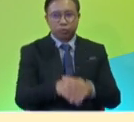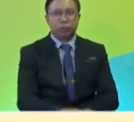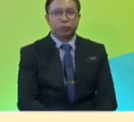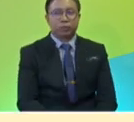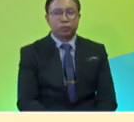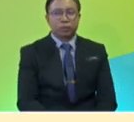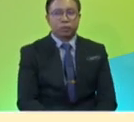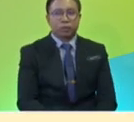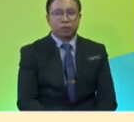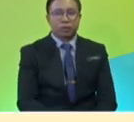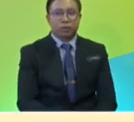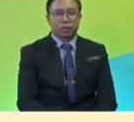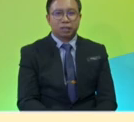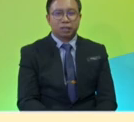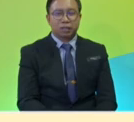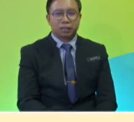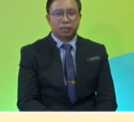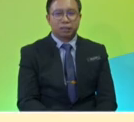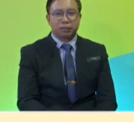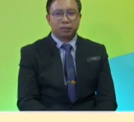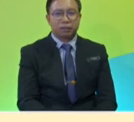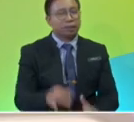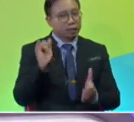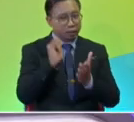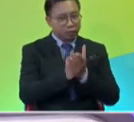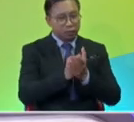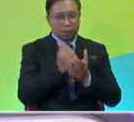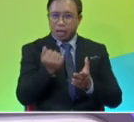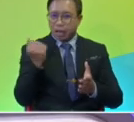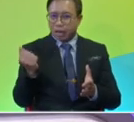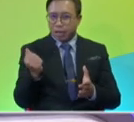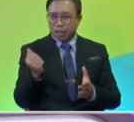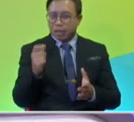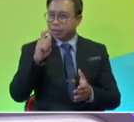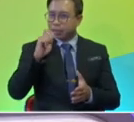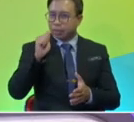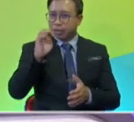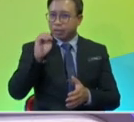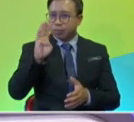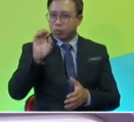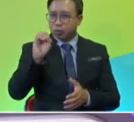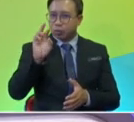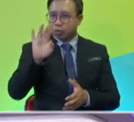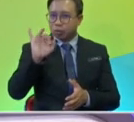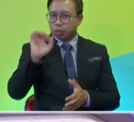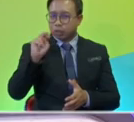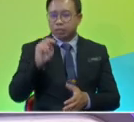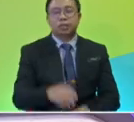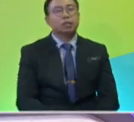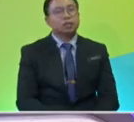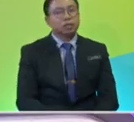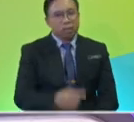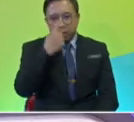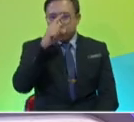tinggi eh saya dah naik Cikgu baya betul itu ialah alat pengerusi tamboring baik Cikgu tapi Cikgu untuk